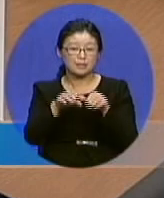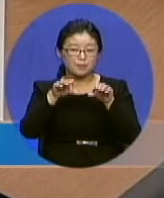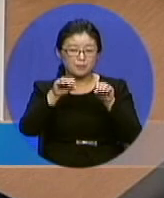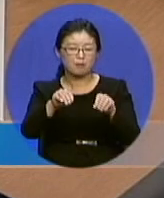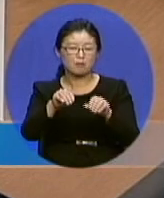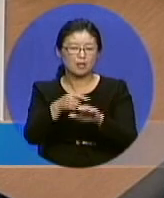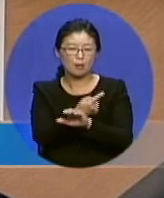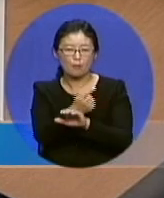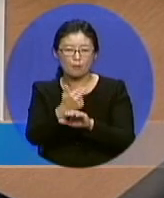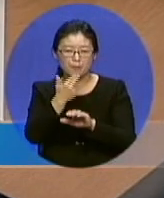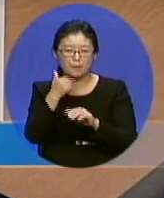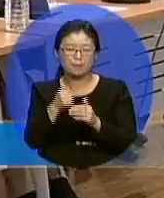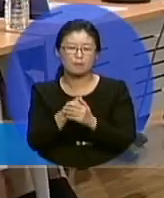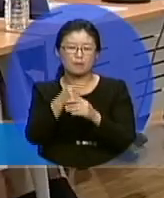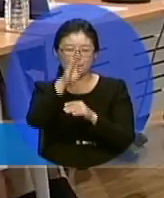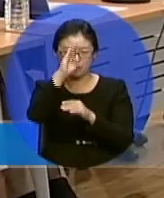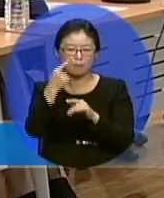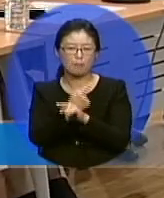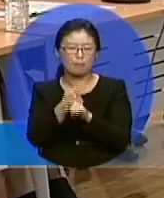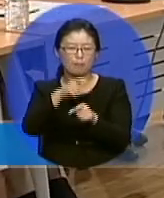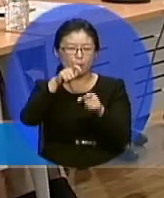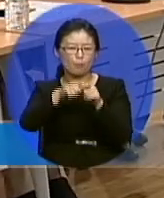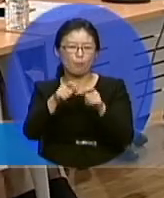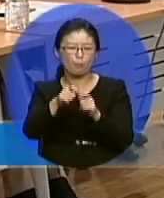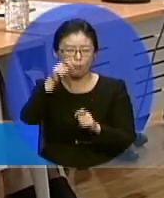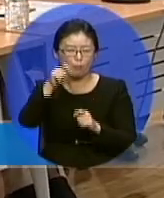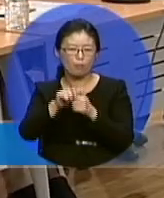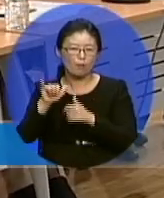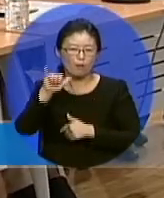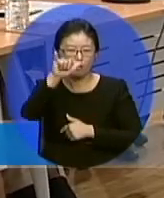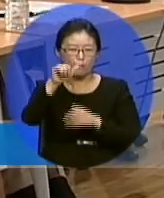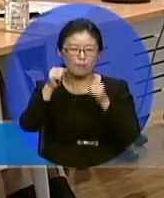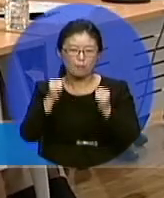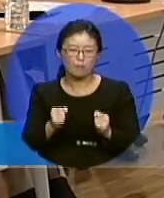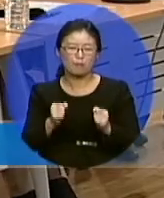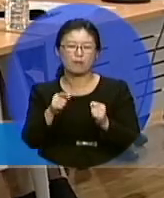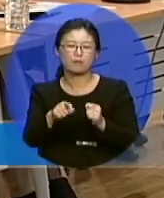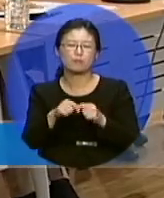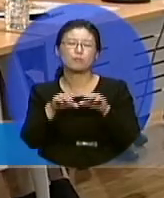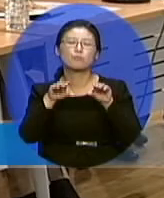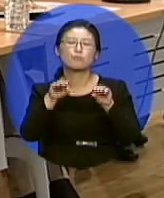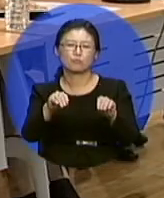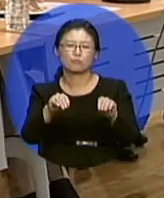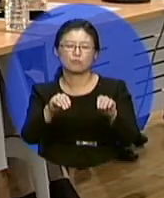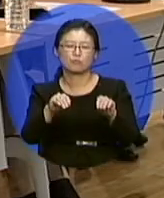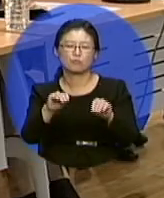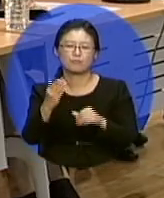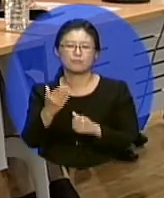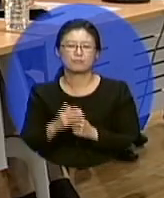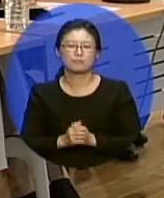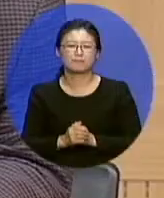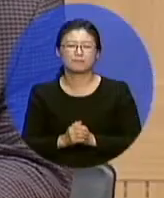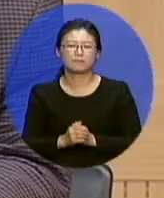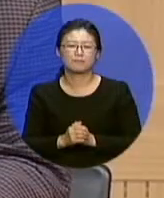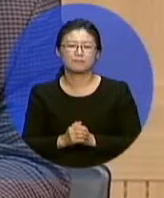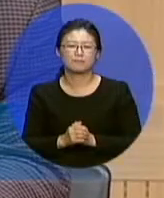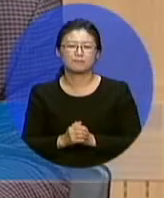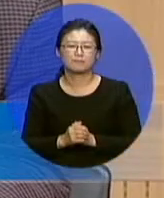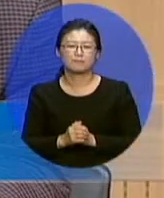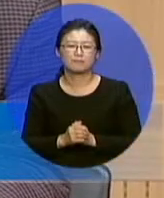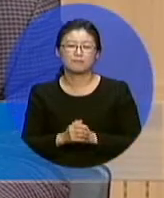없어 치료를 목적으로 오랫동안 해외에 머무르는 경우도 중지 대상이 된다는 것입니다.